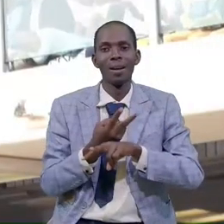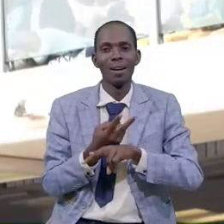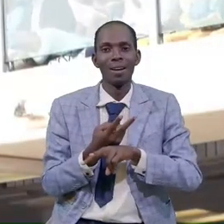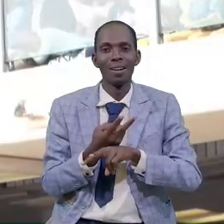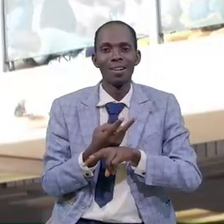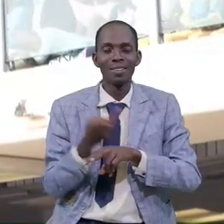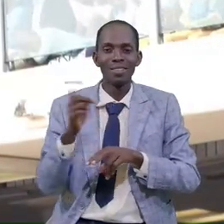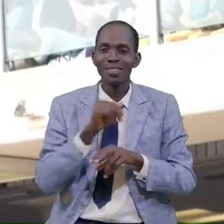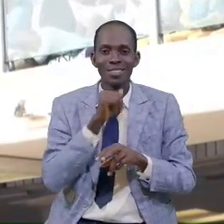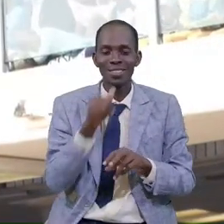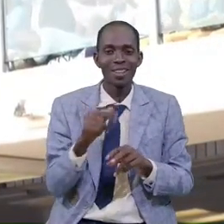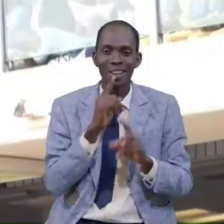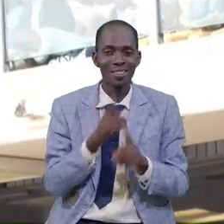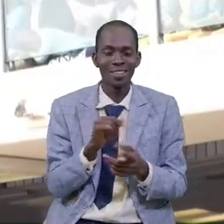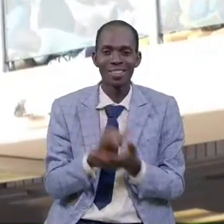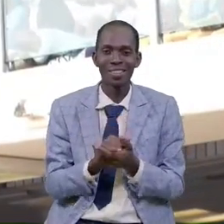hein?